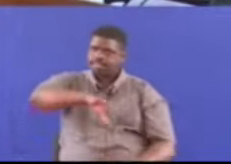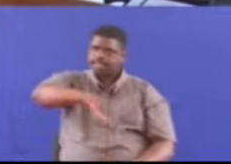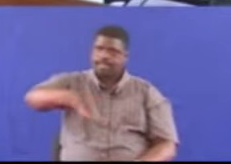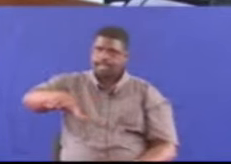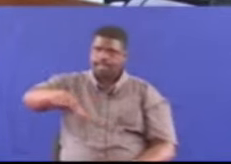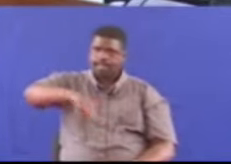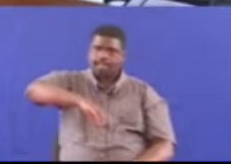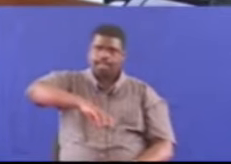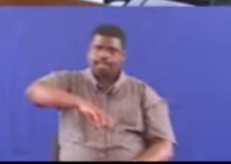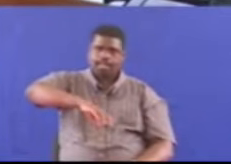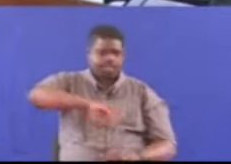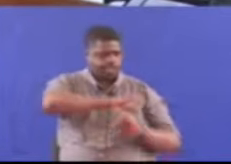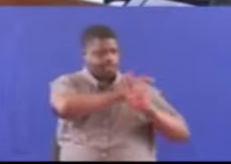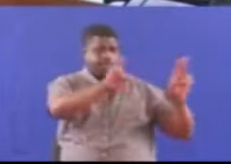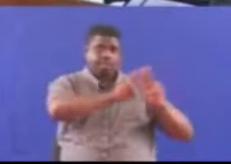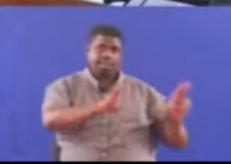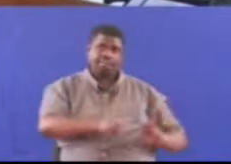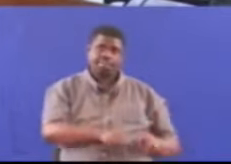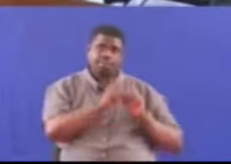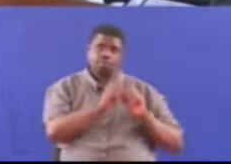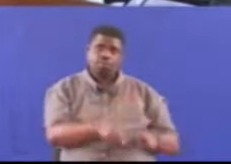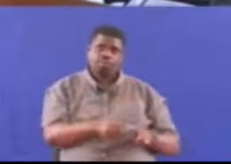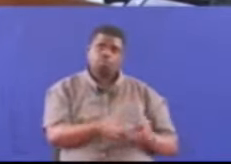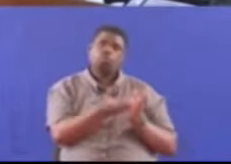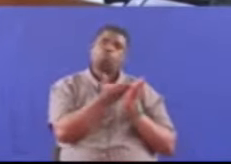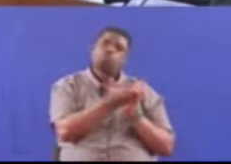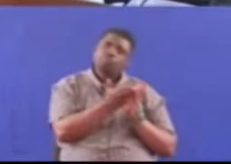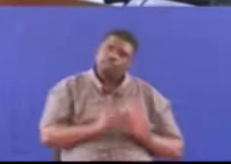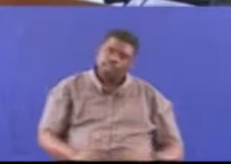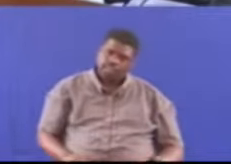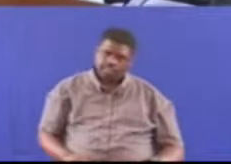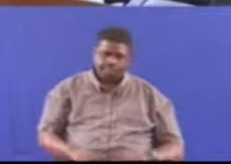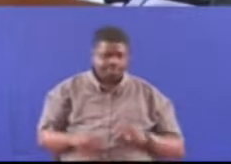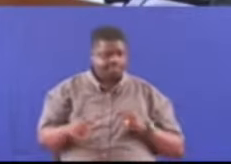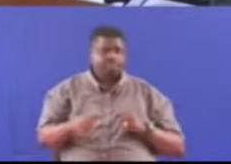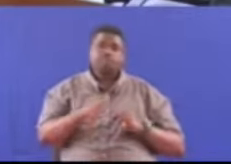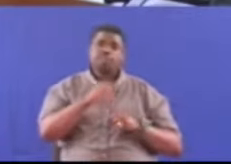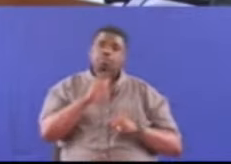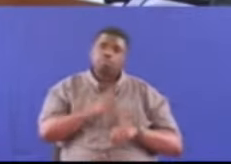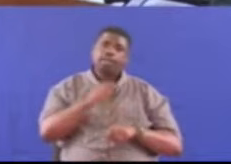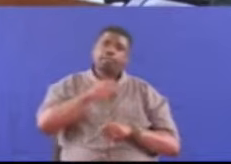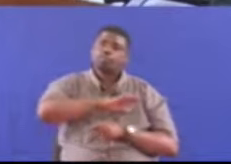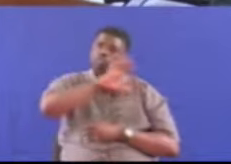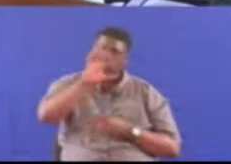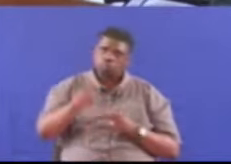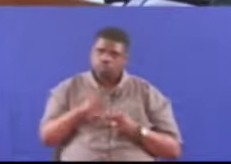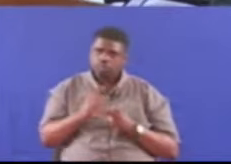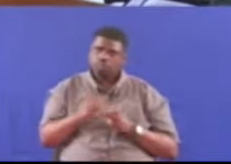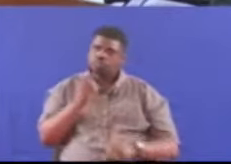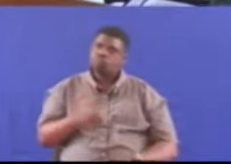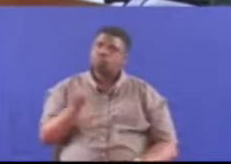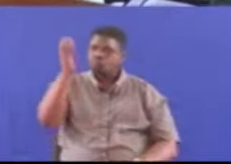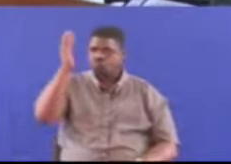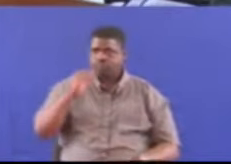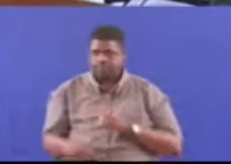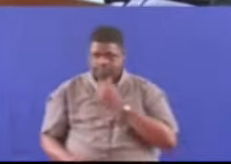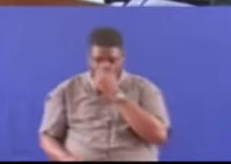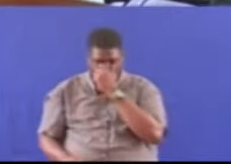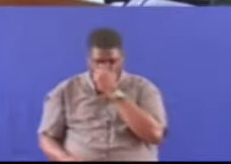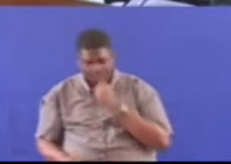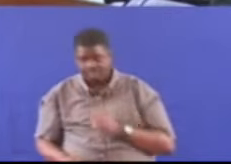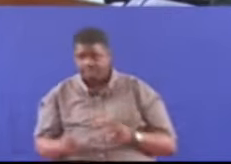kimataifa. Walikuwa wakikuombea wakati wote kwa Mwenyezi Mungu, lakini